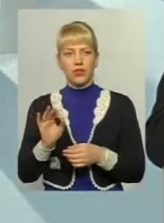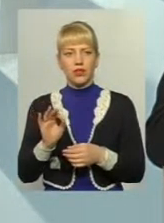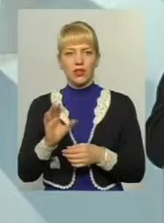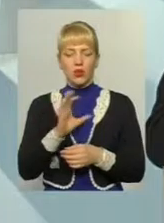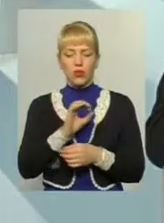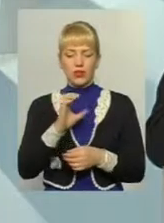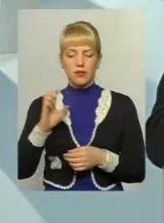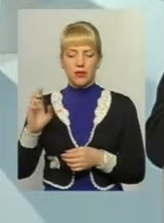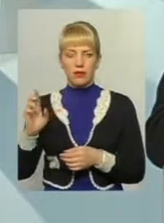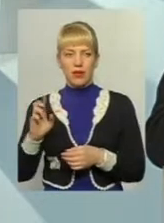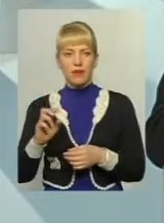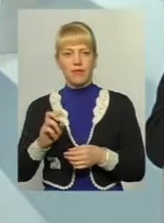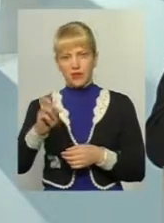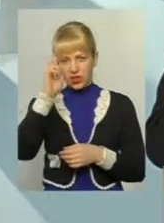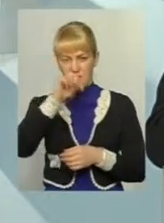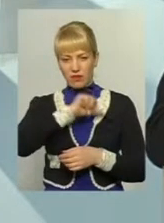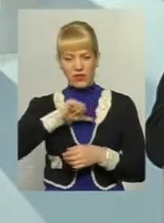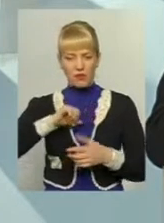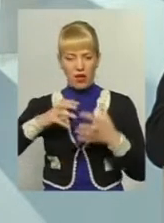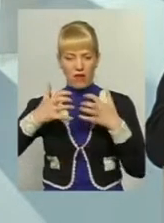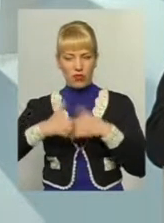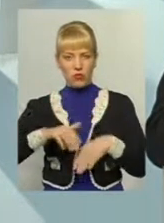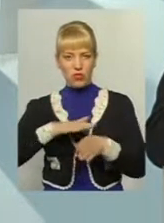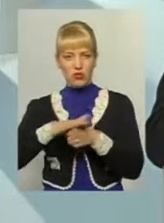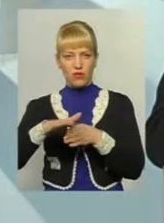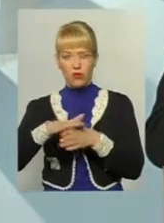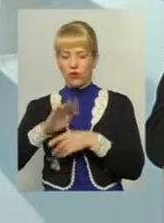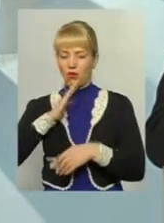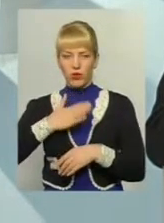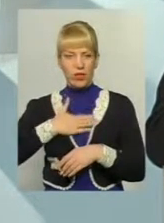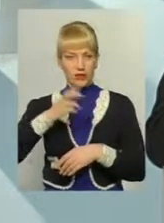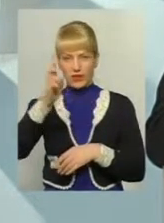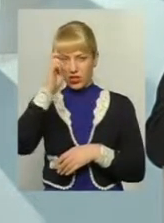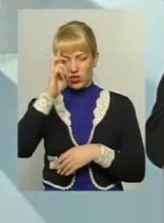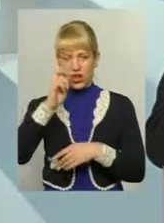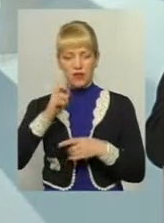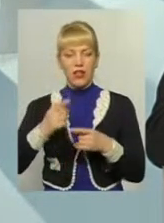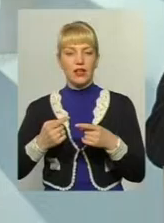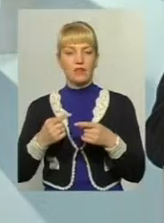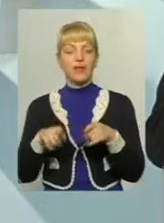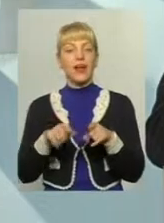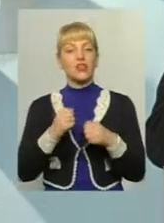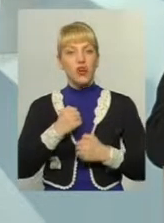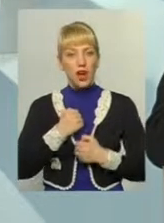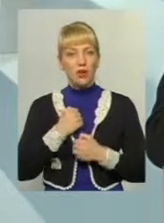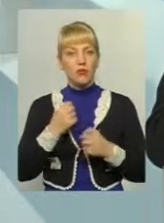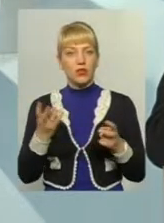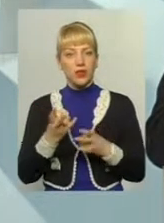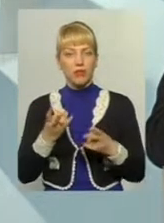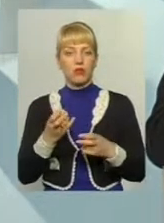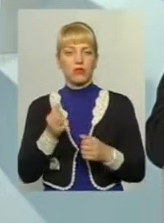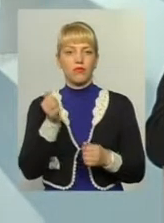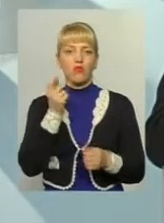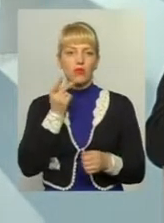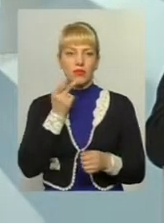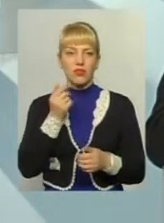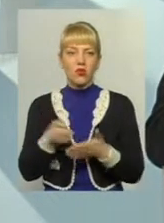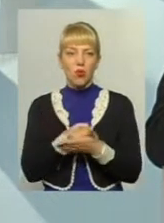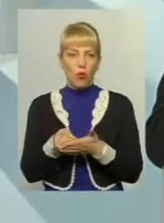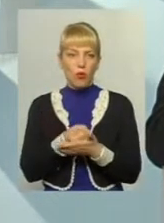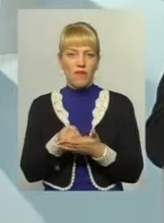не зовсім хоче виконувати свої функції, в яких, ну, в цивілізованих країнах, припустимо, якісь